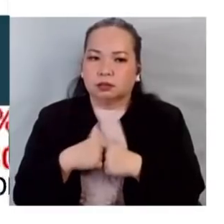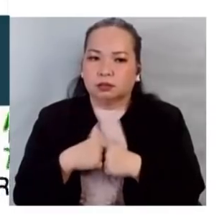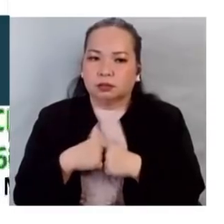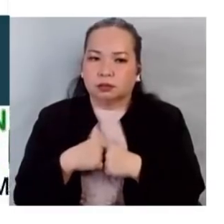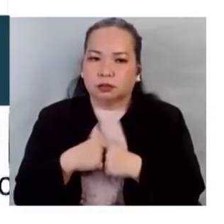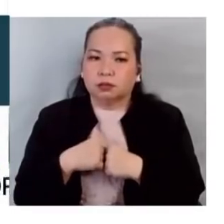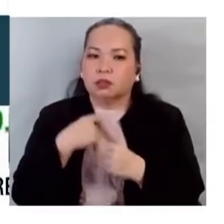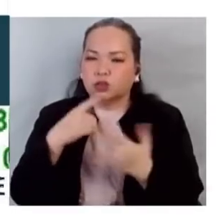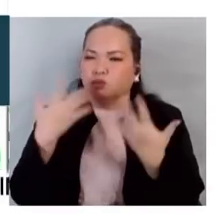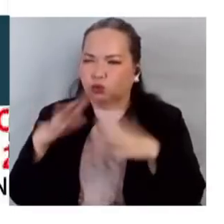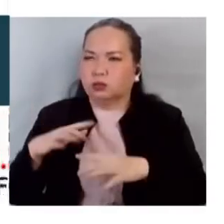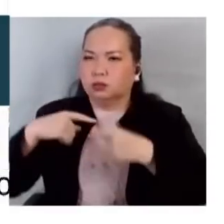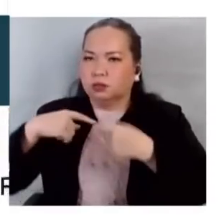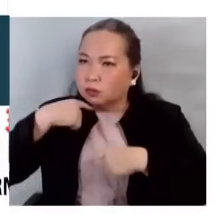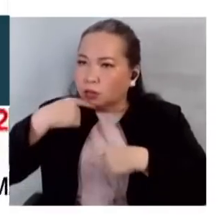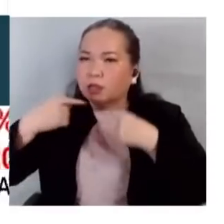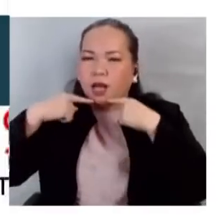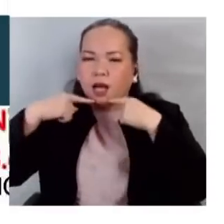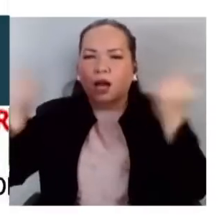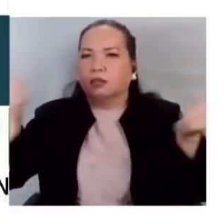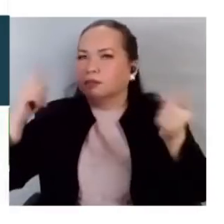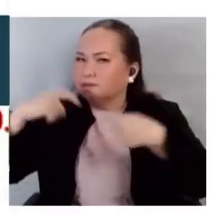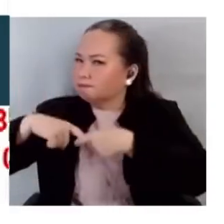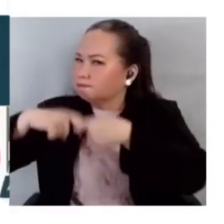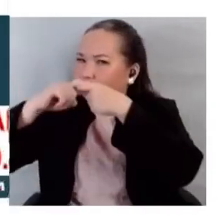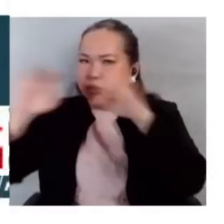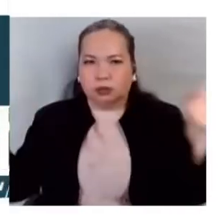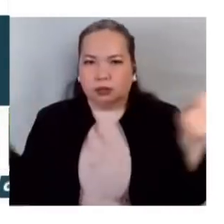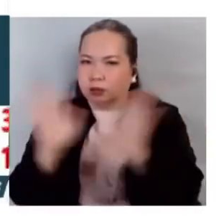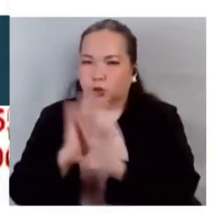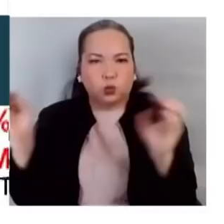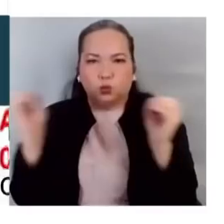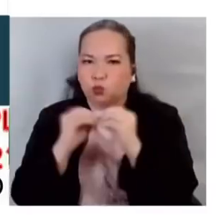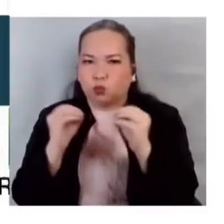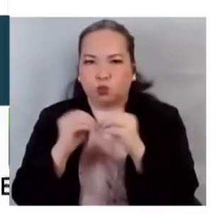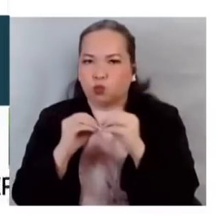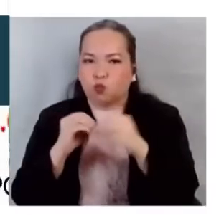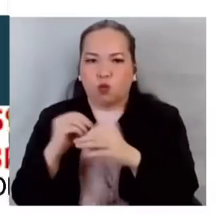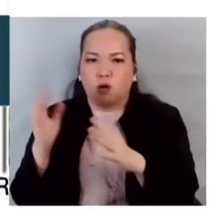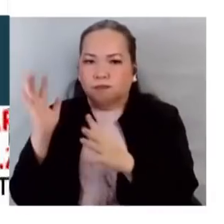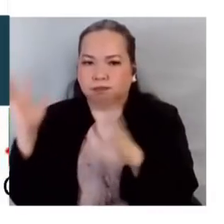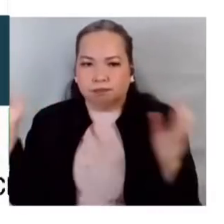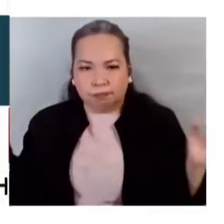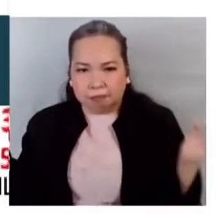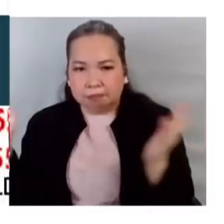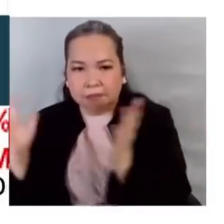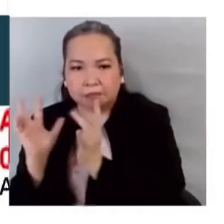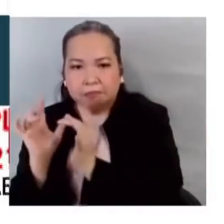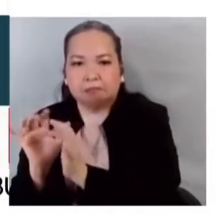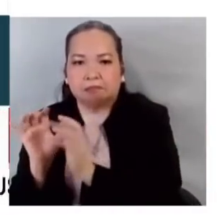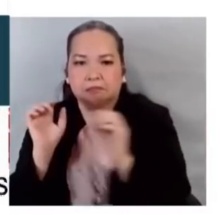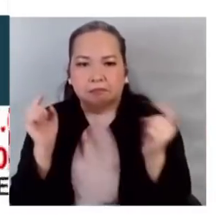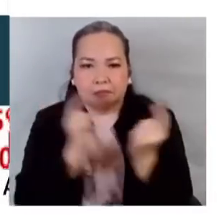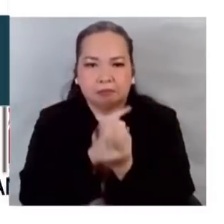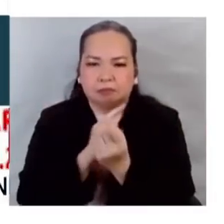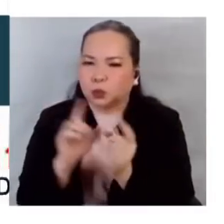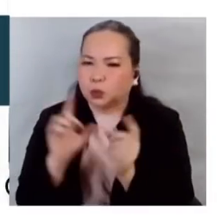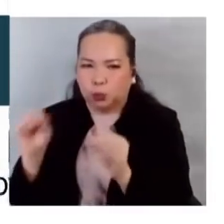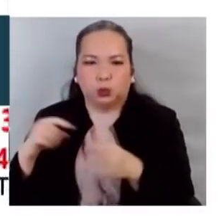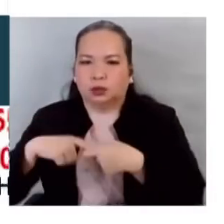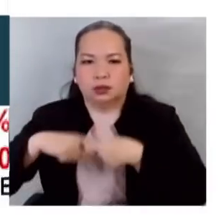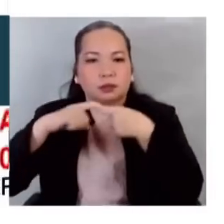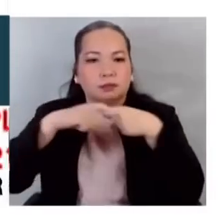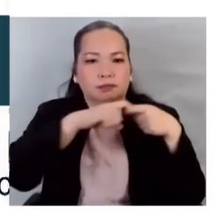non-essential gatherings. I also suspend the operation ng mga bars muna in the meantime. So yun ang